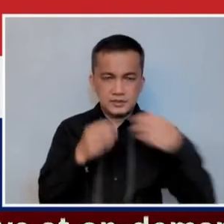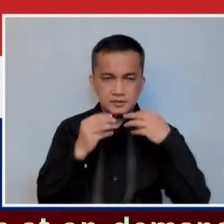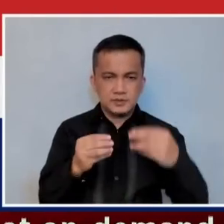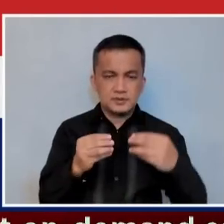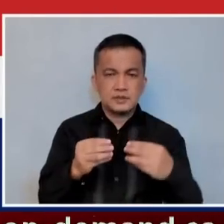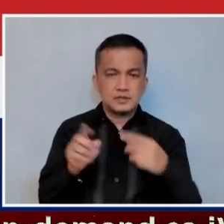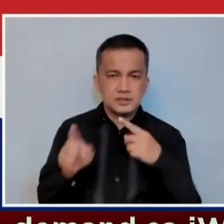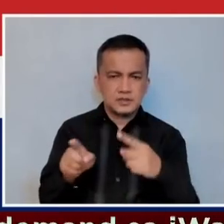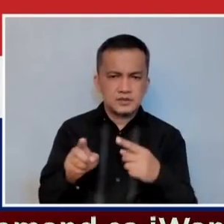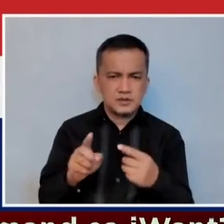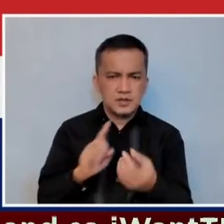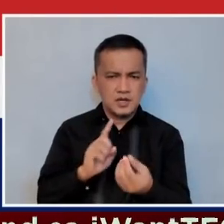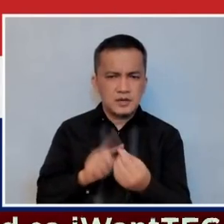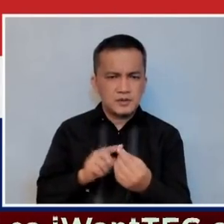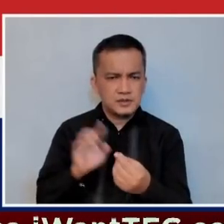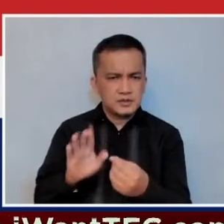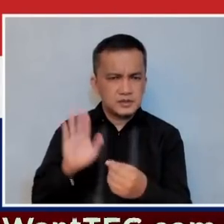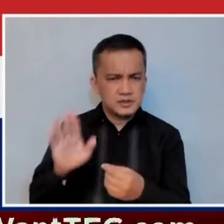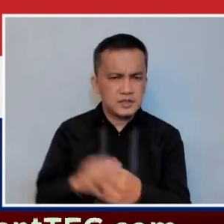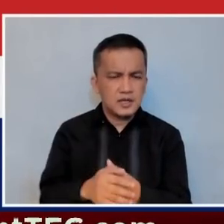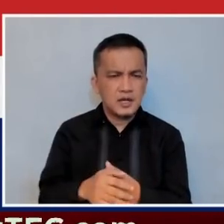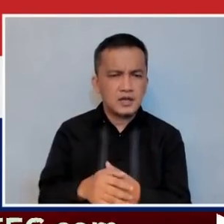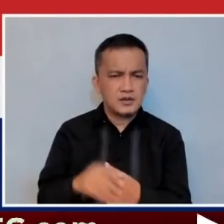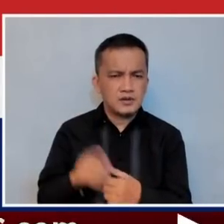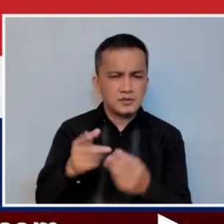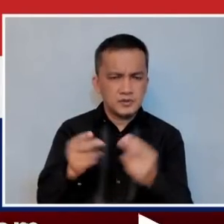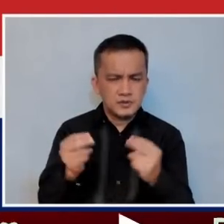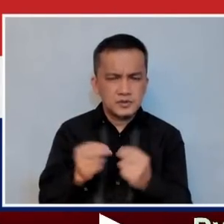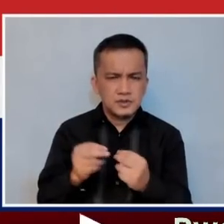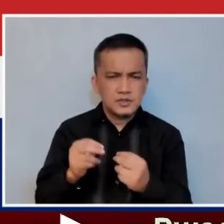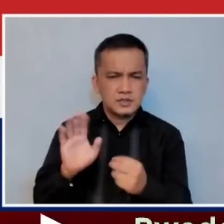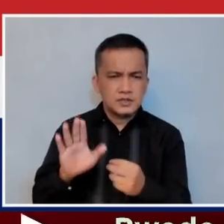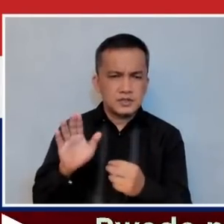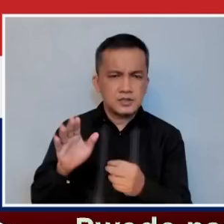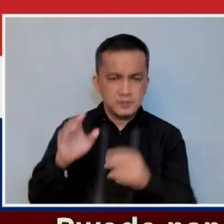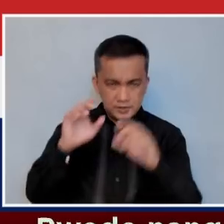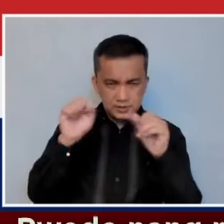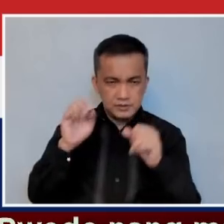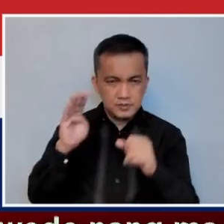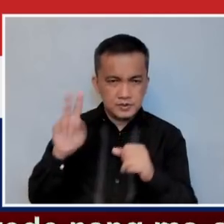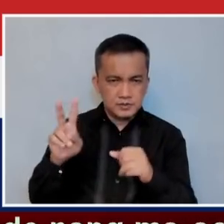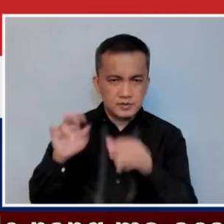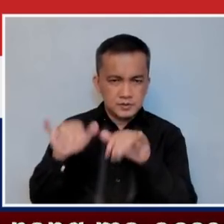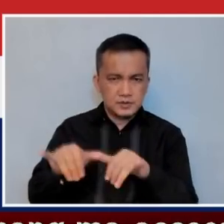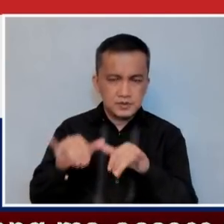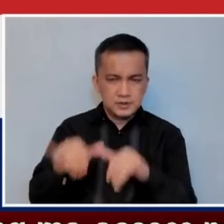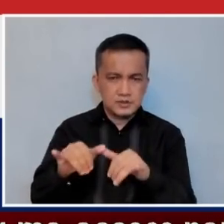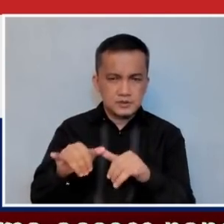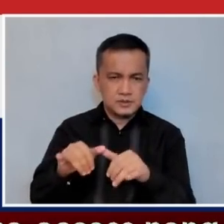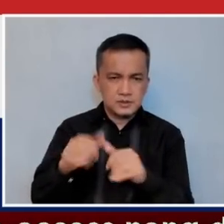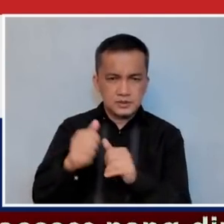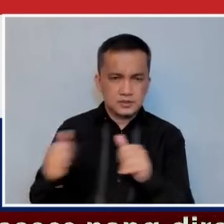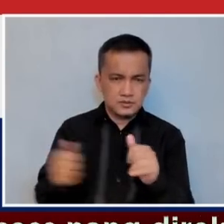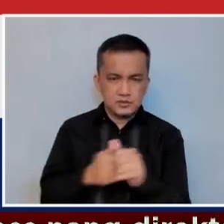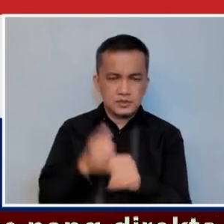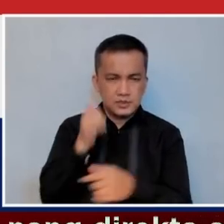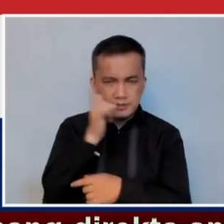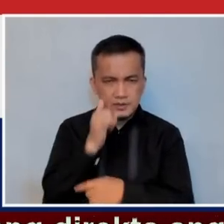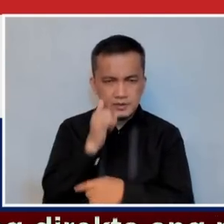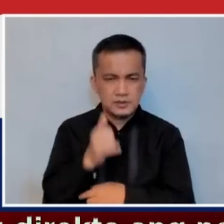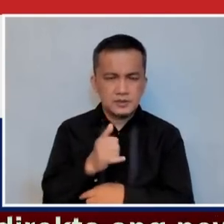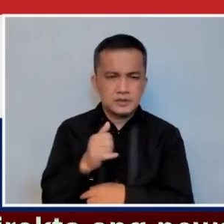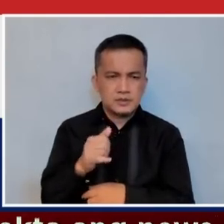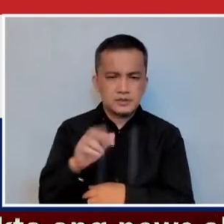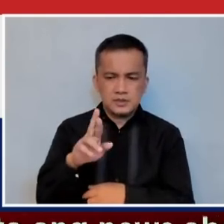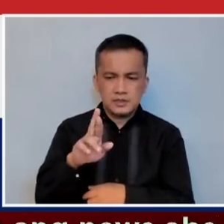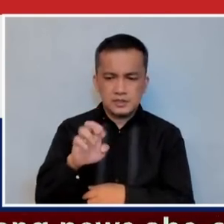naman ni Soriano na mas makakatulong siya sa Administrasyong Marcos kung siya ay mananatili sa likod ng kamera. Itinanggi naman ni